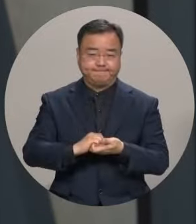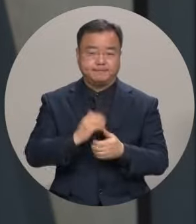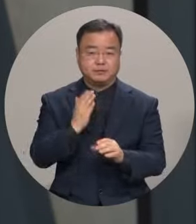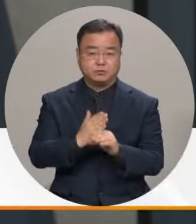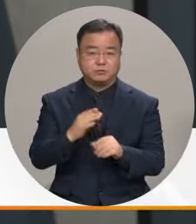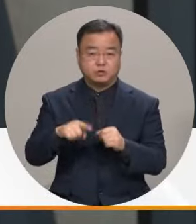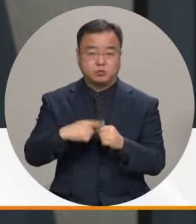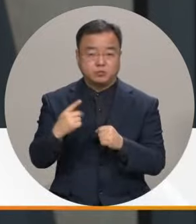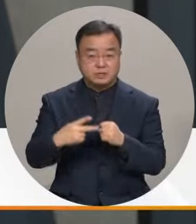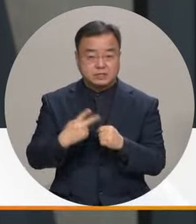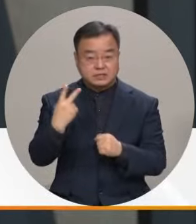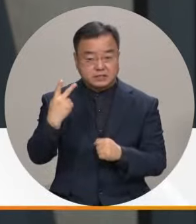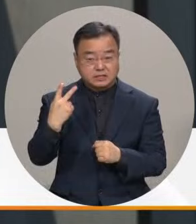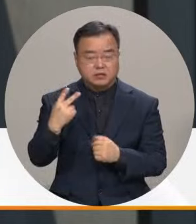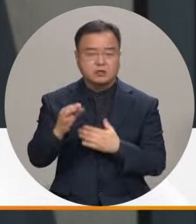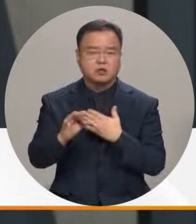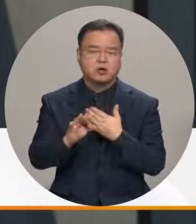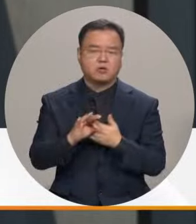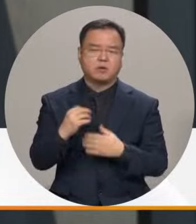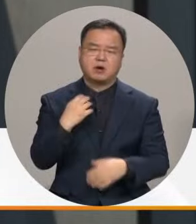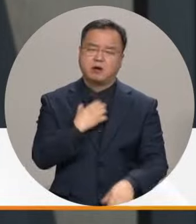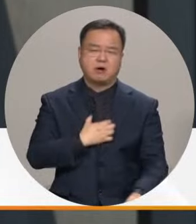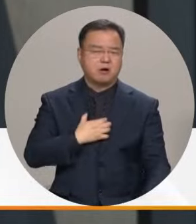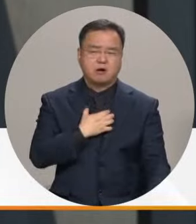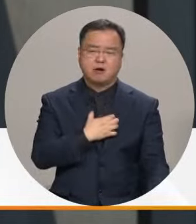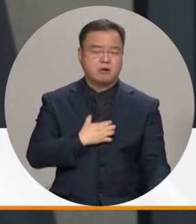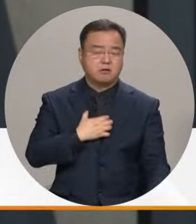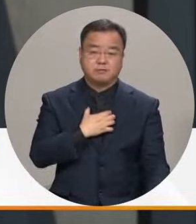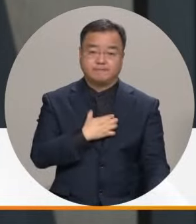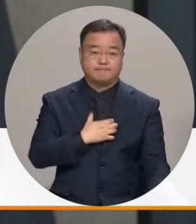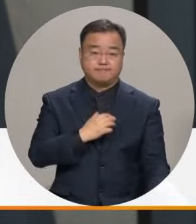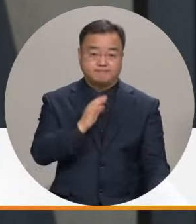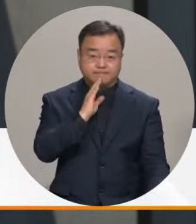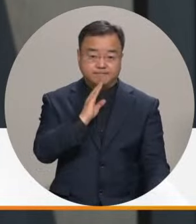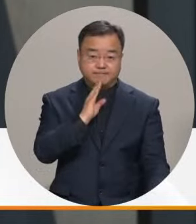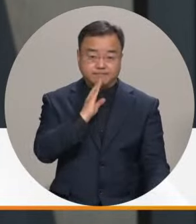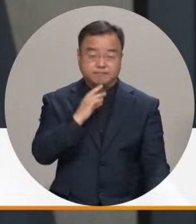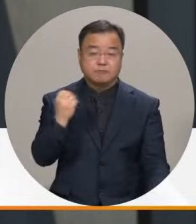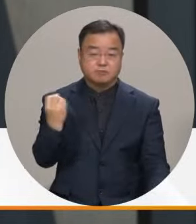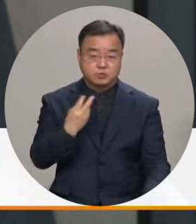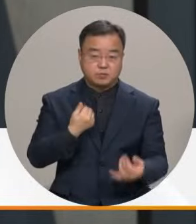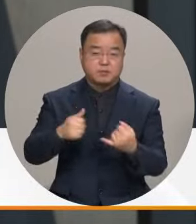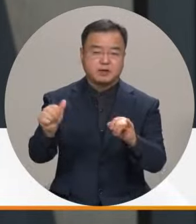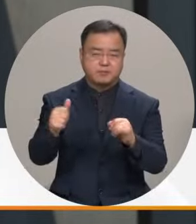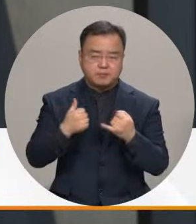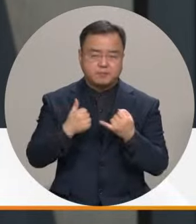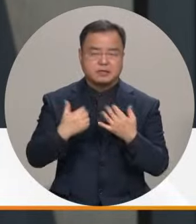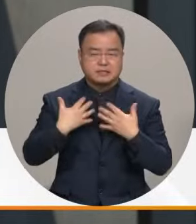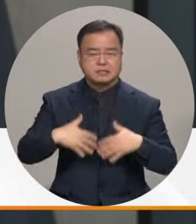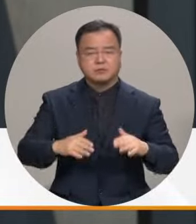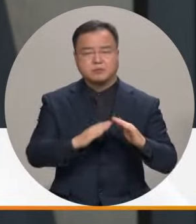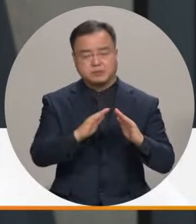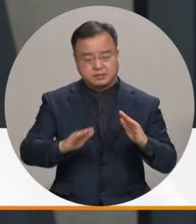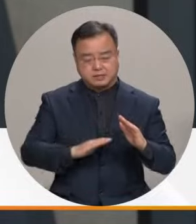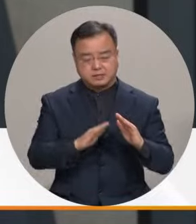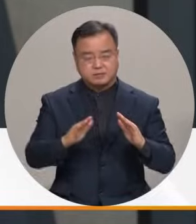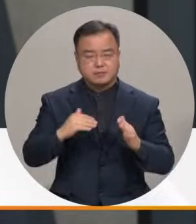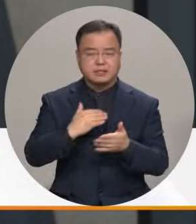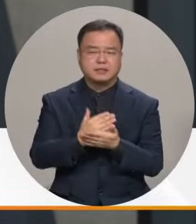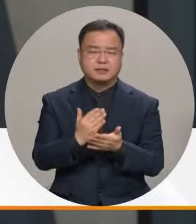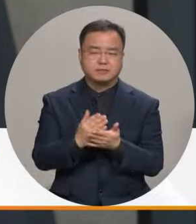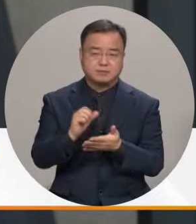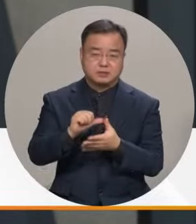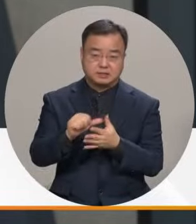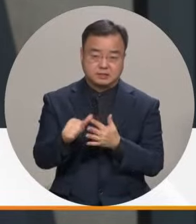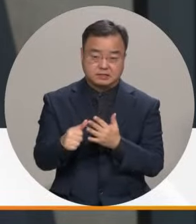2학년이 되면 어 너무나 걱정이 많아지는데요 그것도 맞벌이 그리고 치학 계층 다자녀 많이 추첨에 참여할